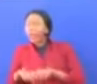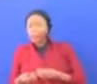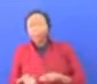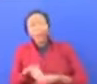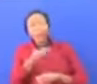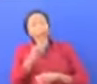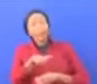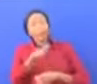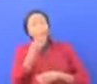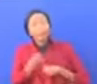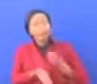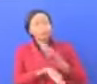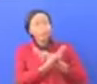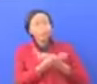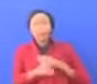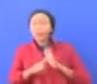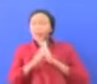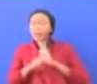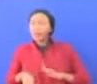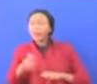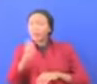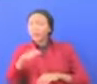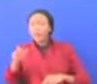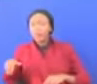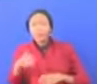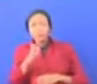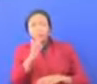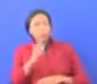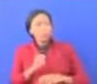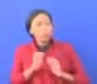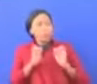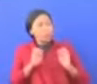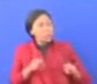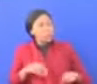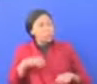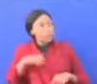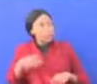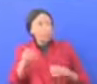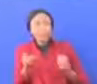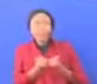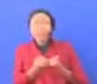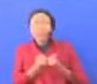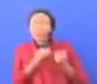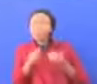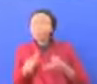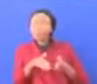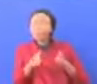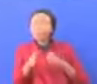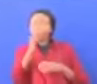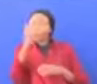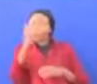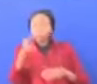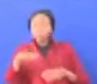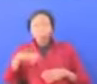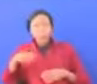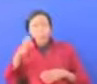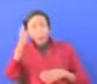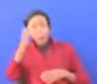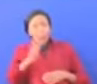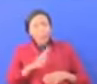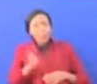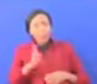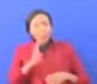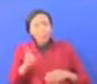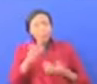wanawanea wananchi. Sasa hili Mheshimiwa Waziri, lazima utengeneze mfumo wa watu wako wale na kwenye wizara halmashauri zetu, katika